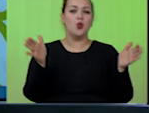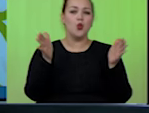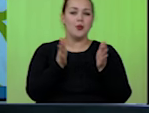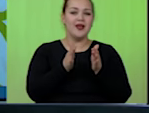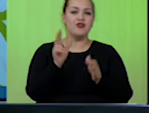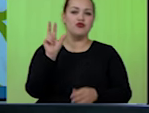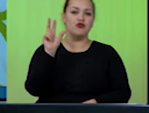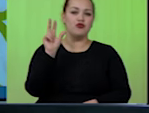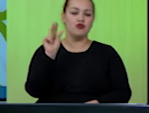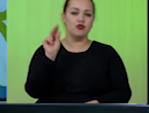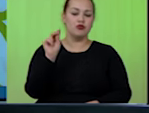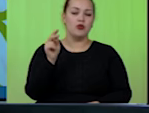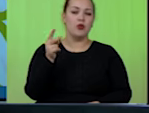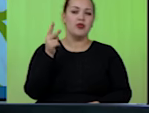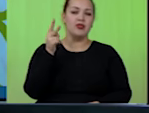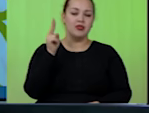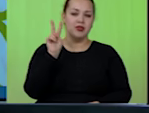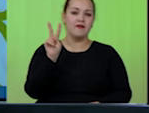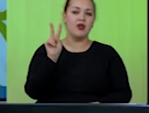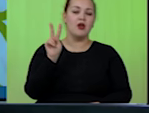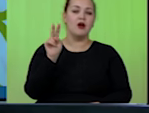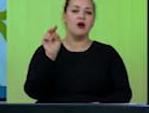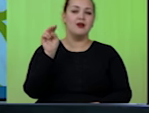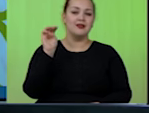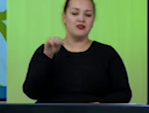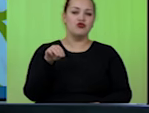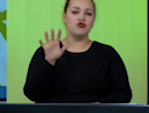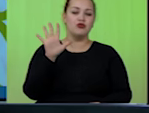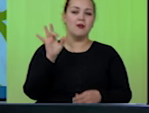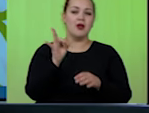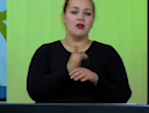Уменьшите число 2000 в 5 раз.